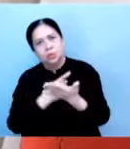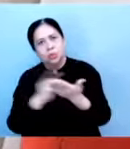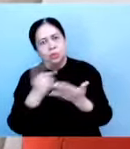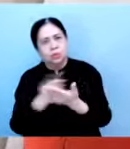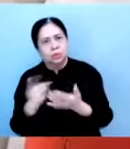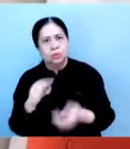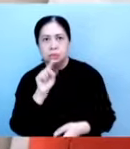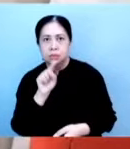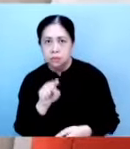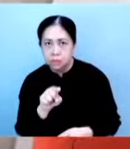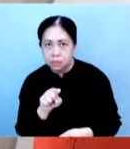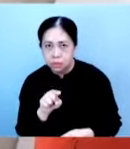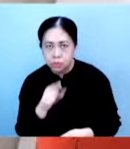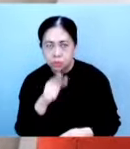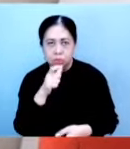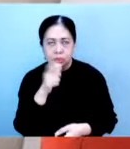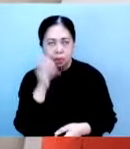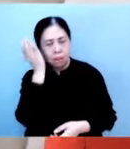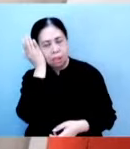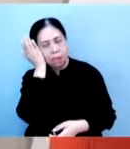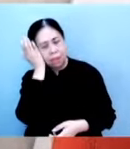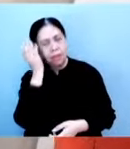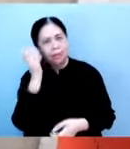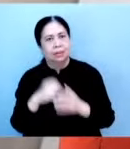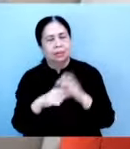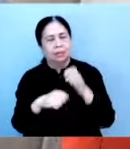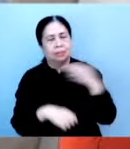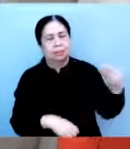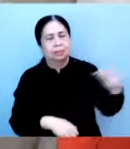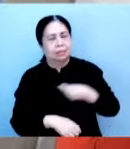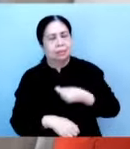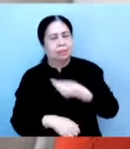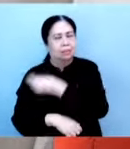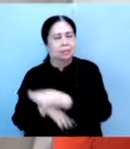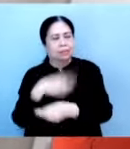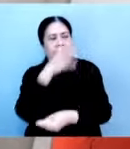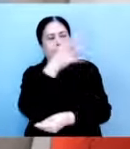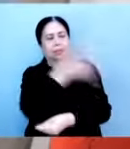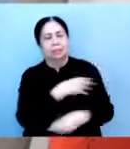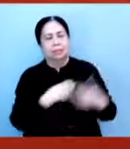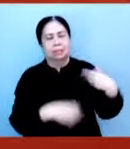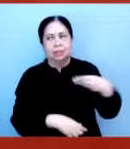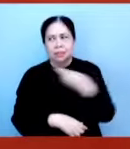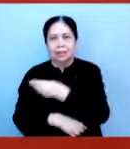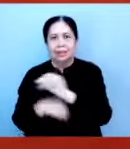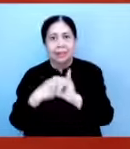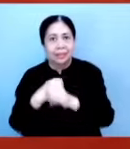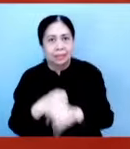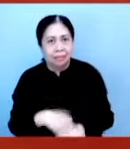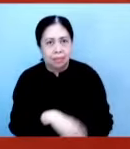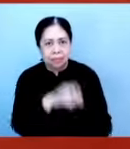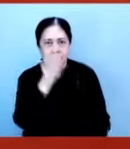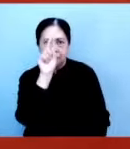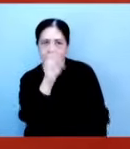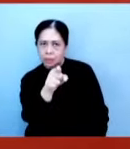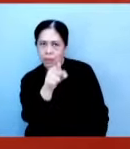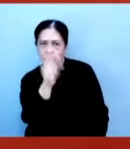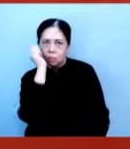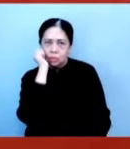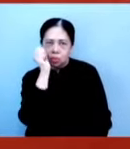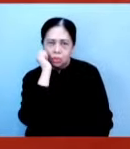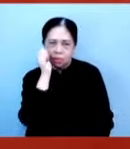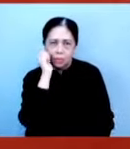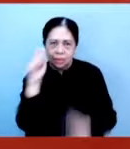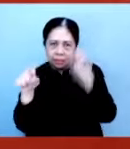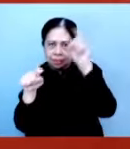na nagtutulug-tulugan sa jeep para hindi abutin ang bayad ng ibang pasahero at ikaw na laging nakikitulog sa